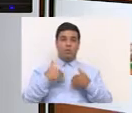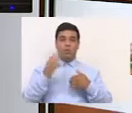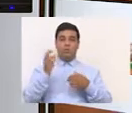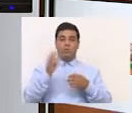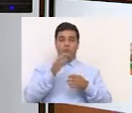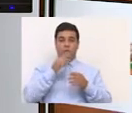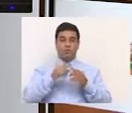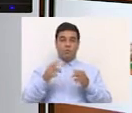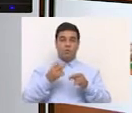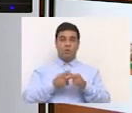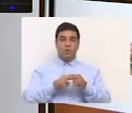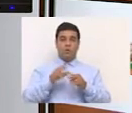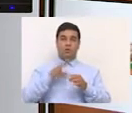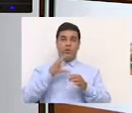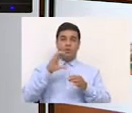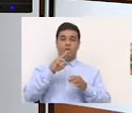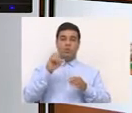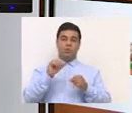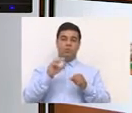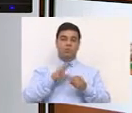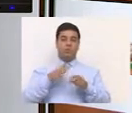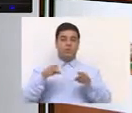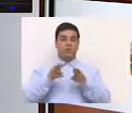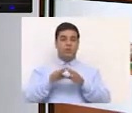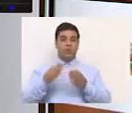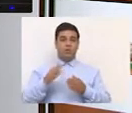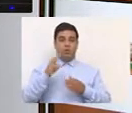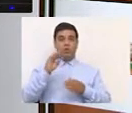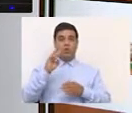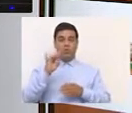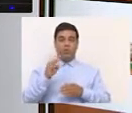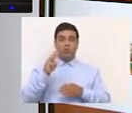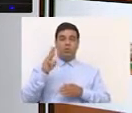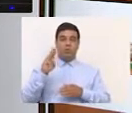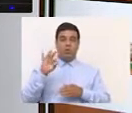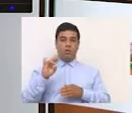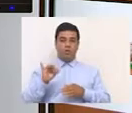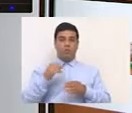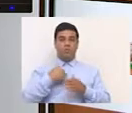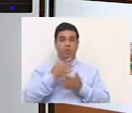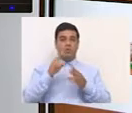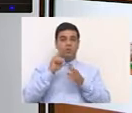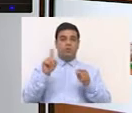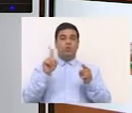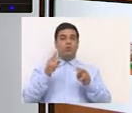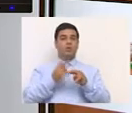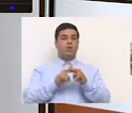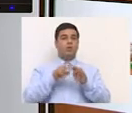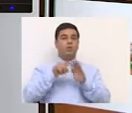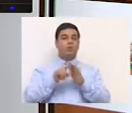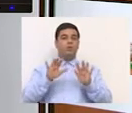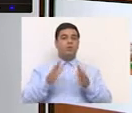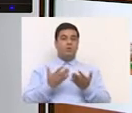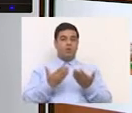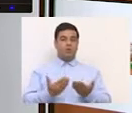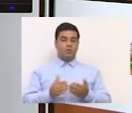ли склад был закрыт, то ли, вы опять не знаете, что именно